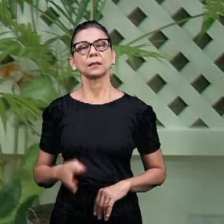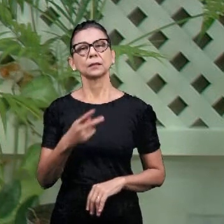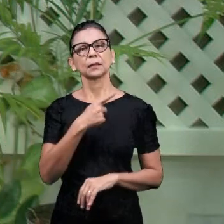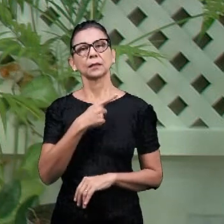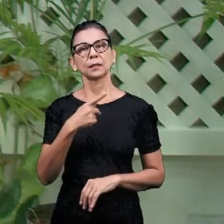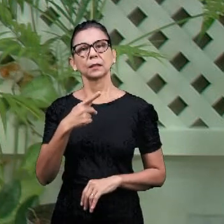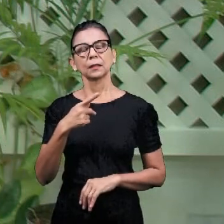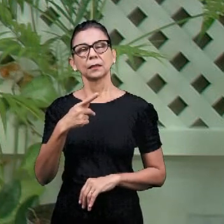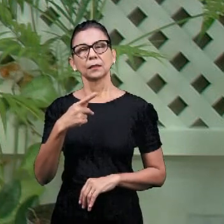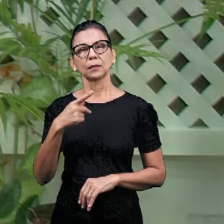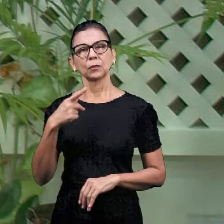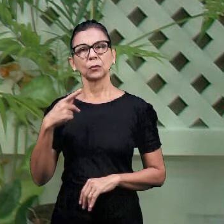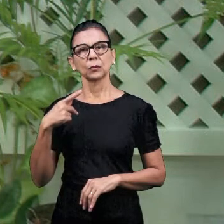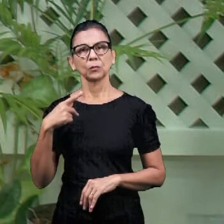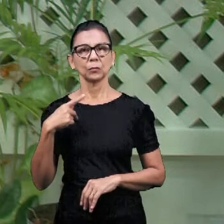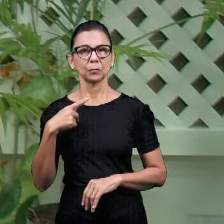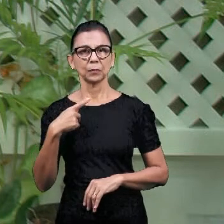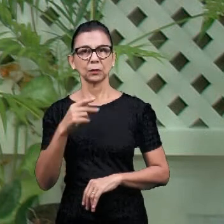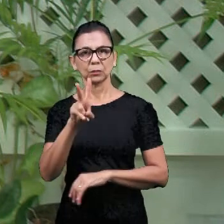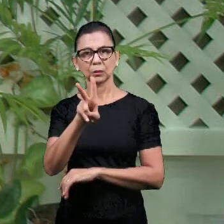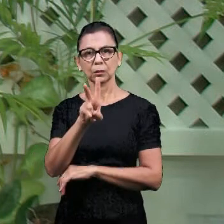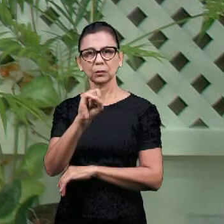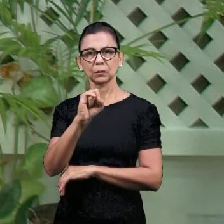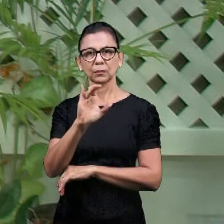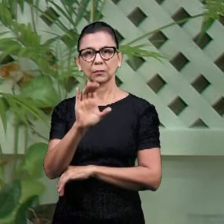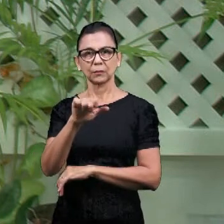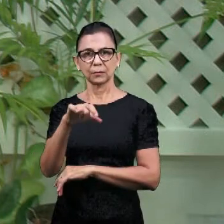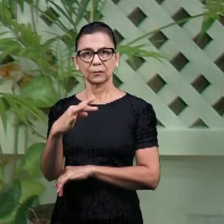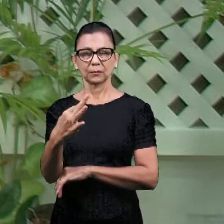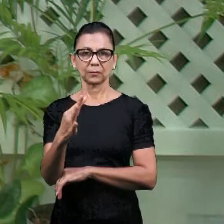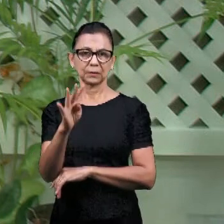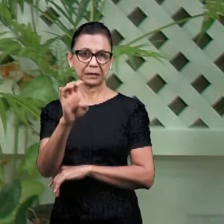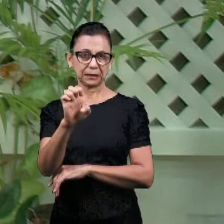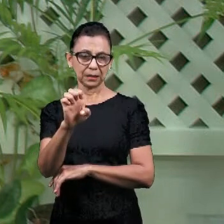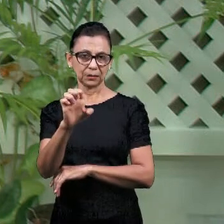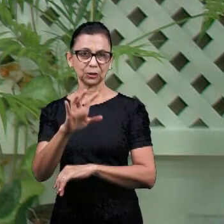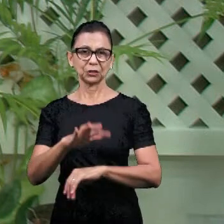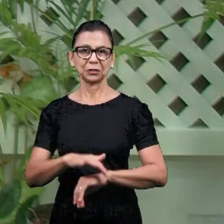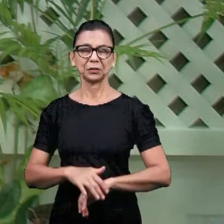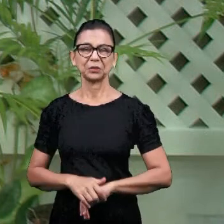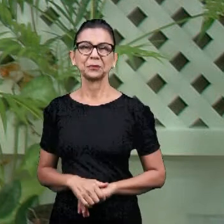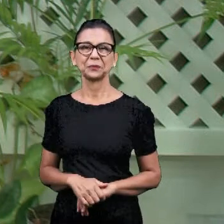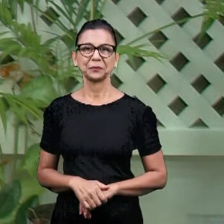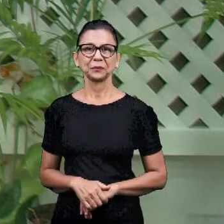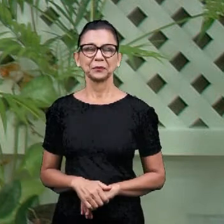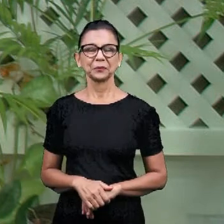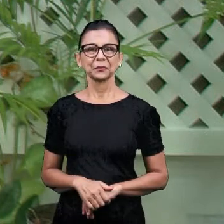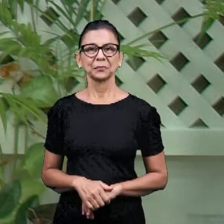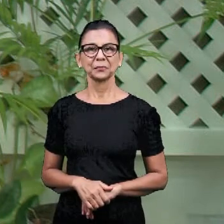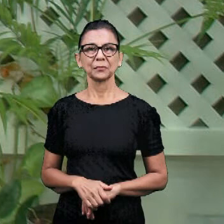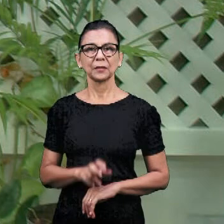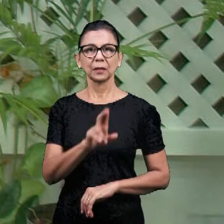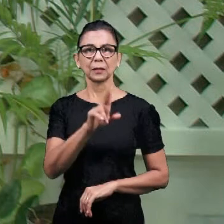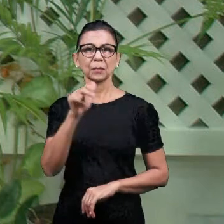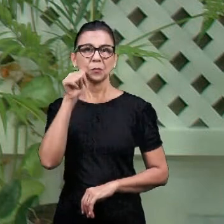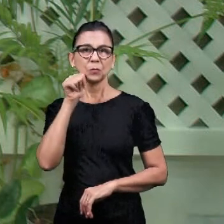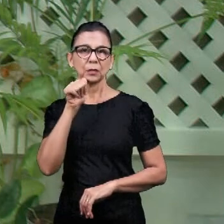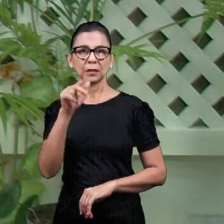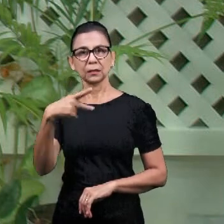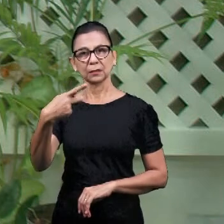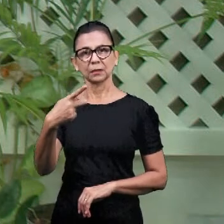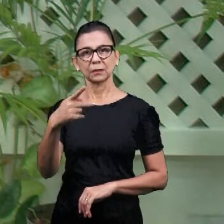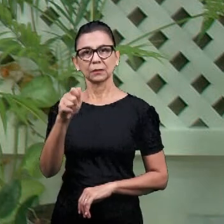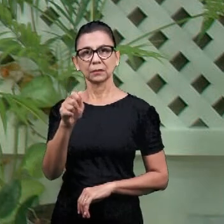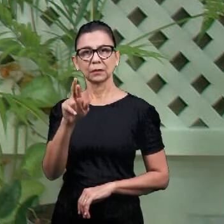Celestino. C'est lui qui a envoyé le mail, c'est notre sœur Karina. Elle est